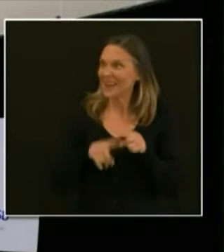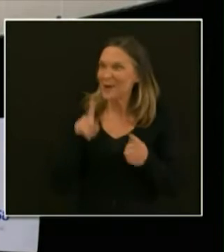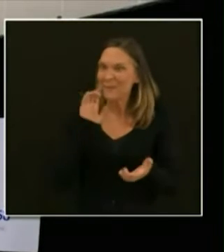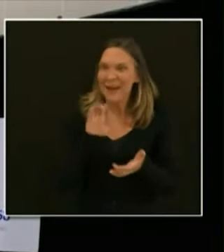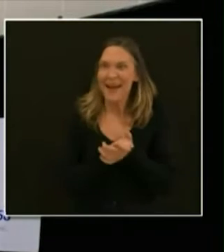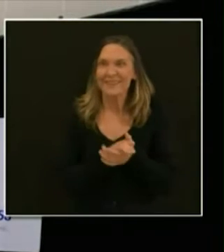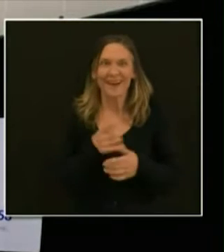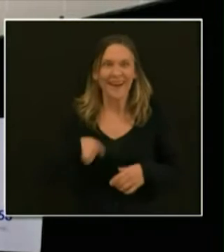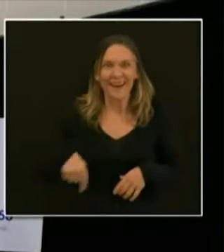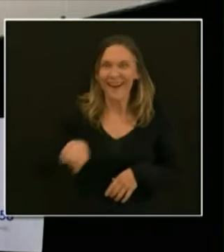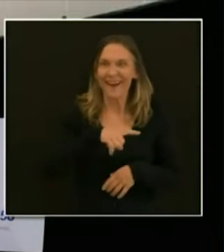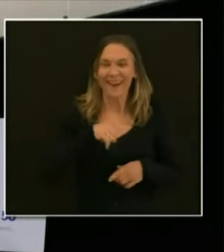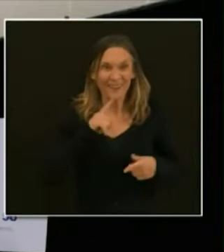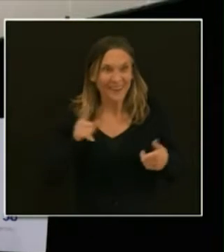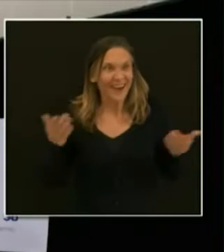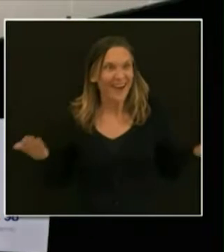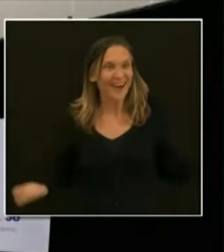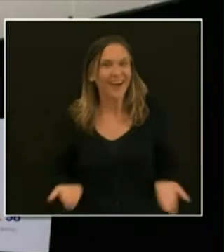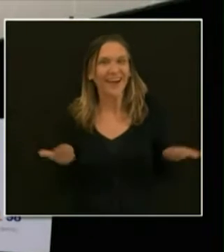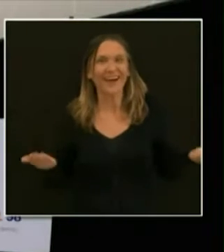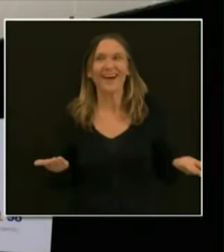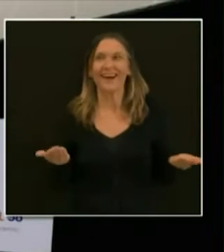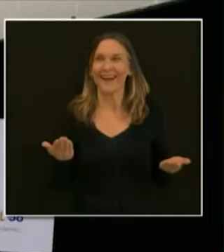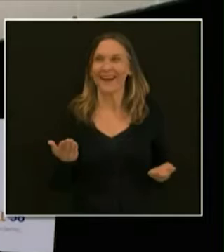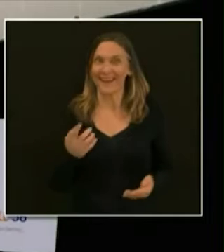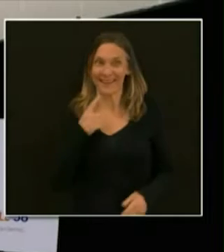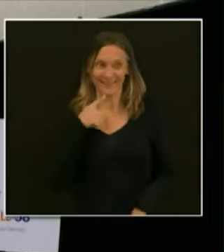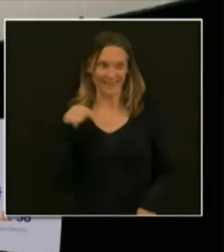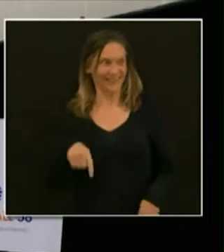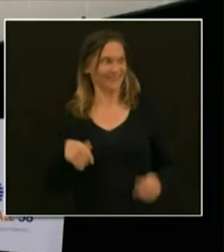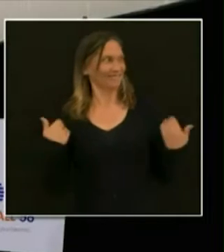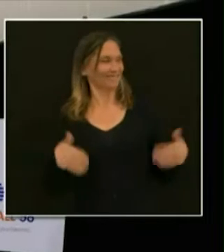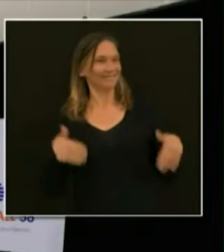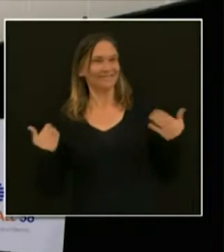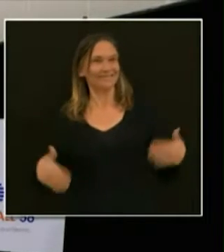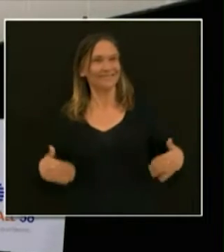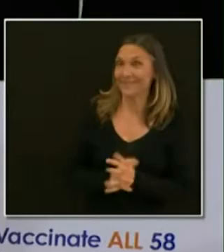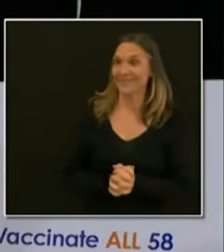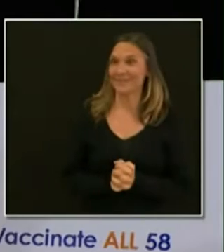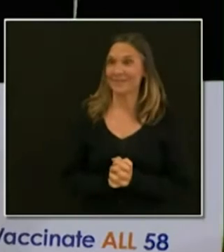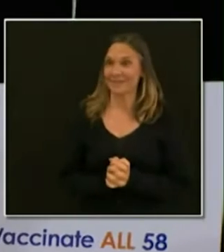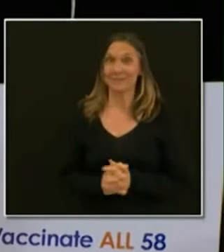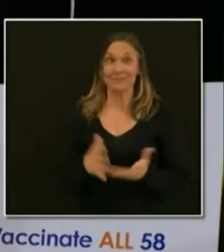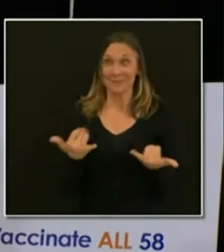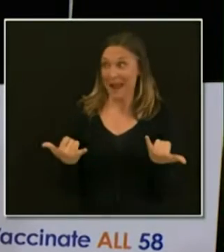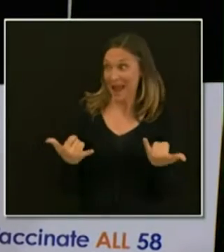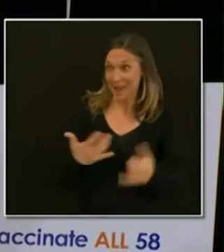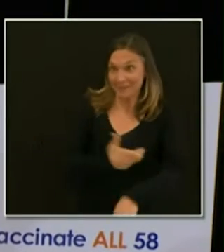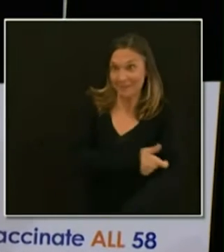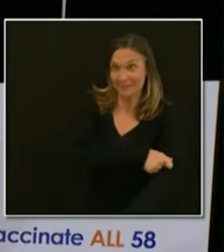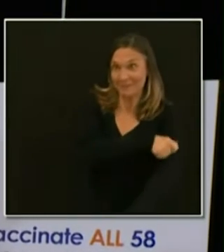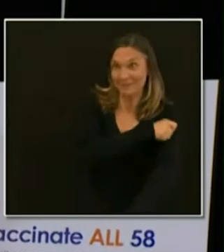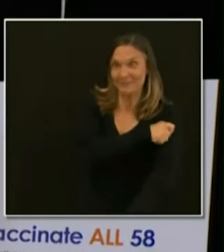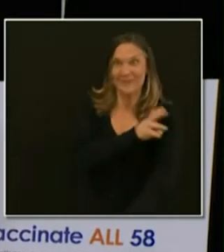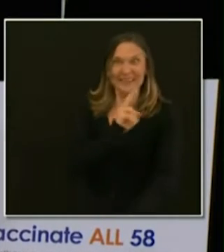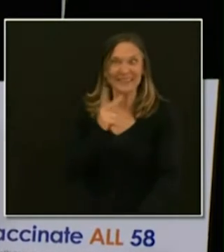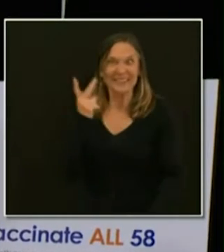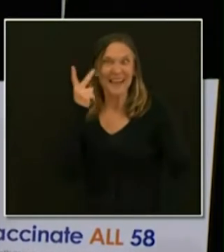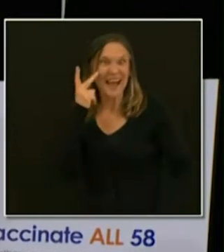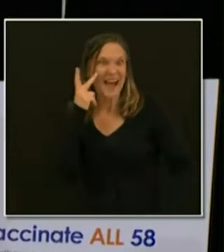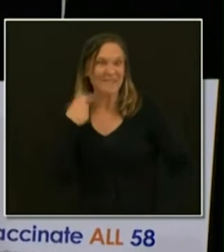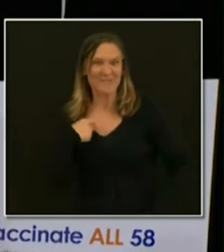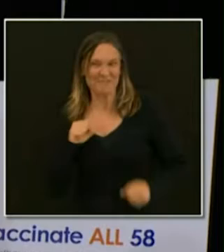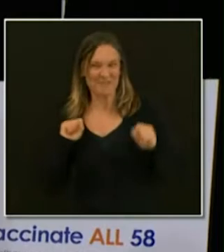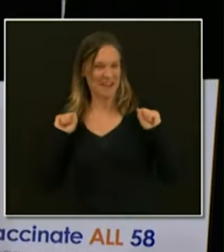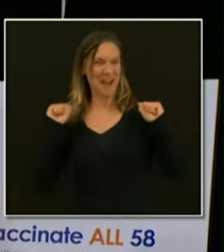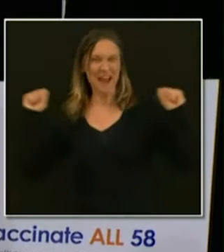하며 존스 엔존 승 백신을 접종 받았습니다 뉴 썸 2 지사는 자신의 차례가 올때까지 기다렸다가 백신을